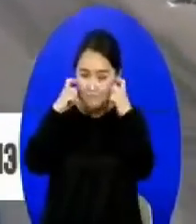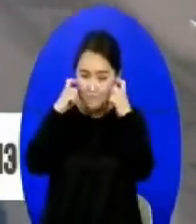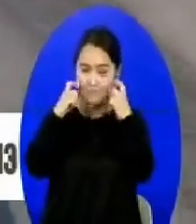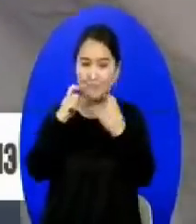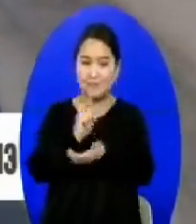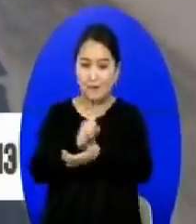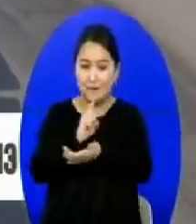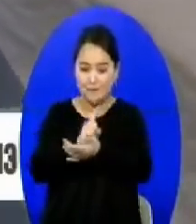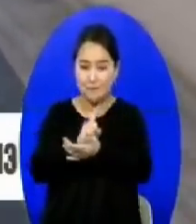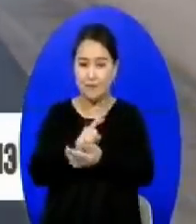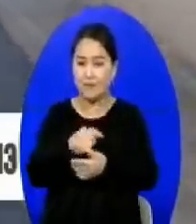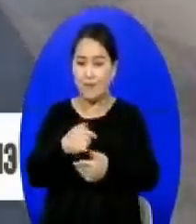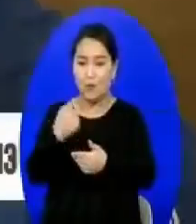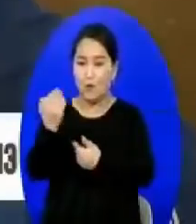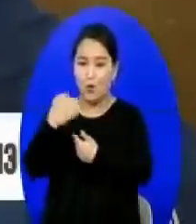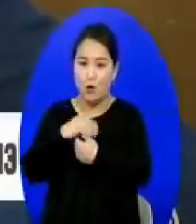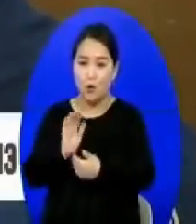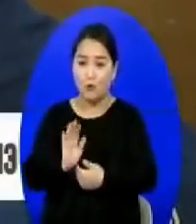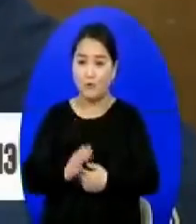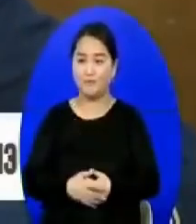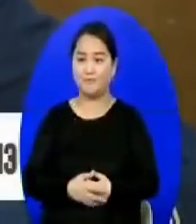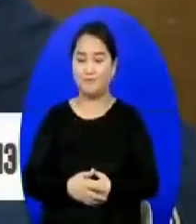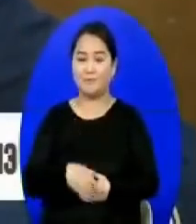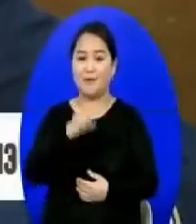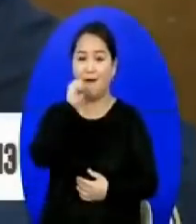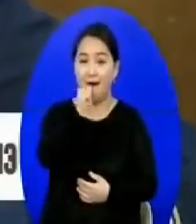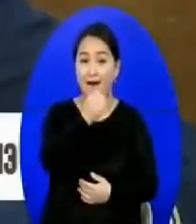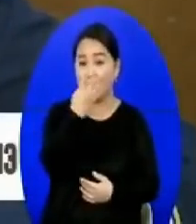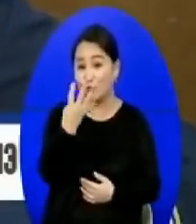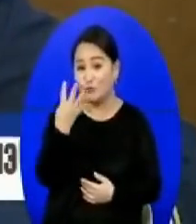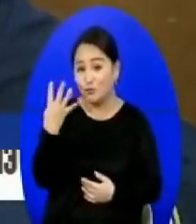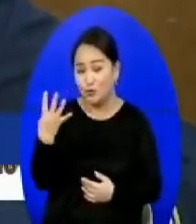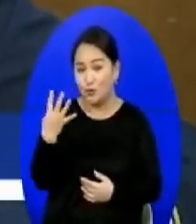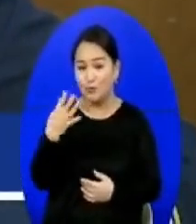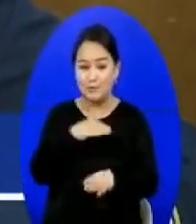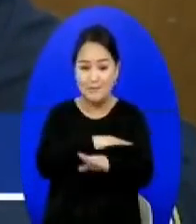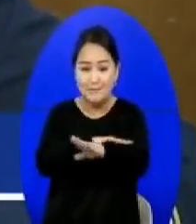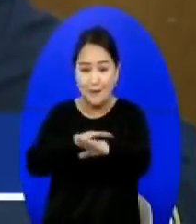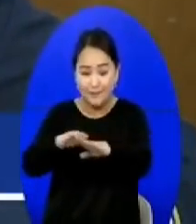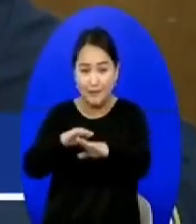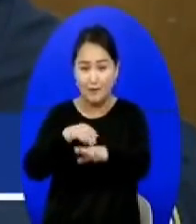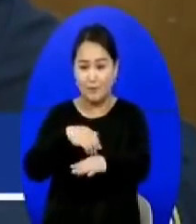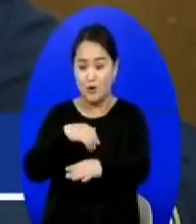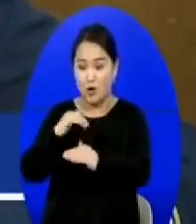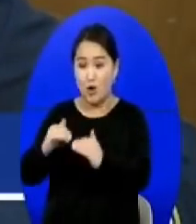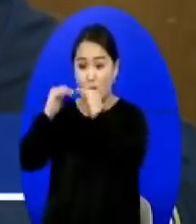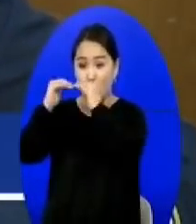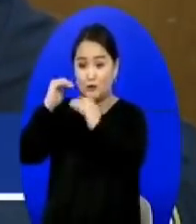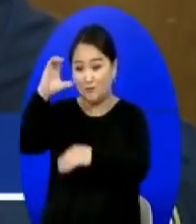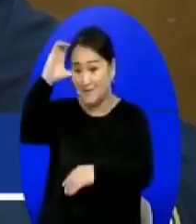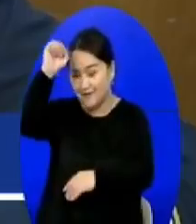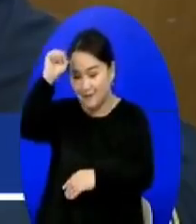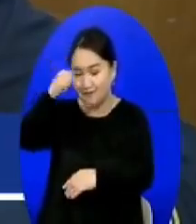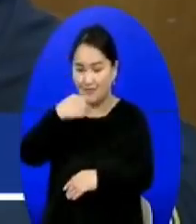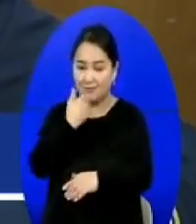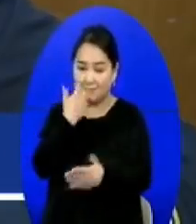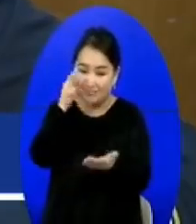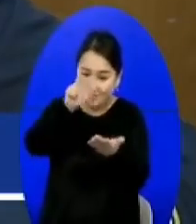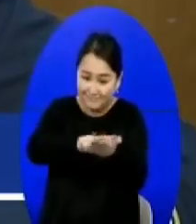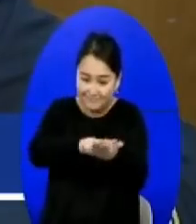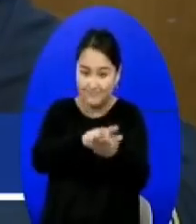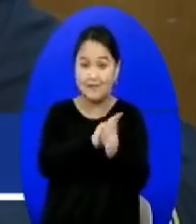иргэдэд үйлчлэх юм а. А 44 гээд зам тээврийн хөгжлийн сайдын гаргасан тушаалын